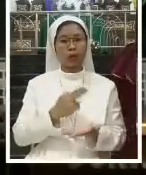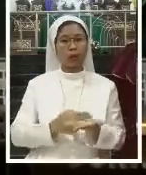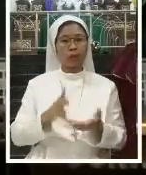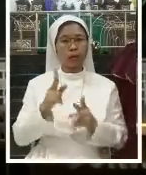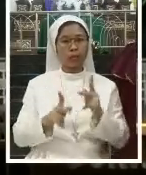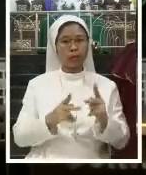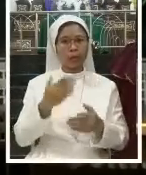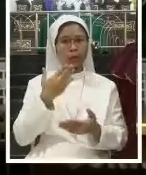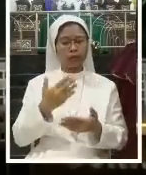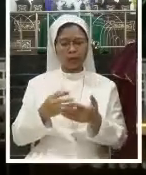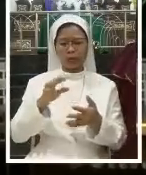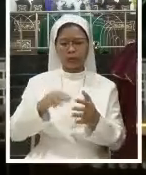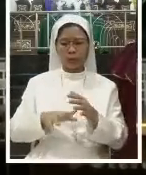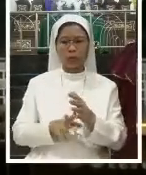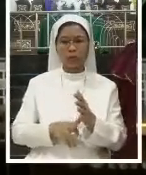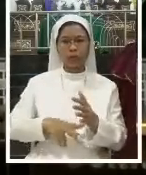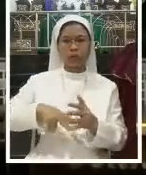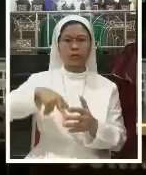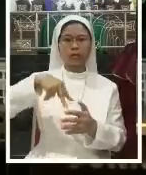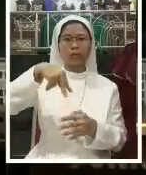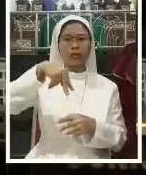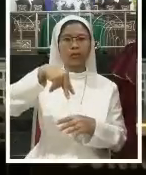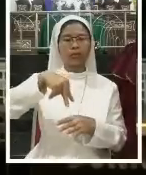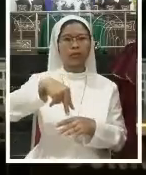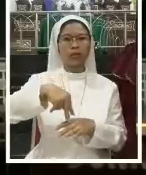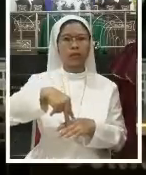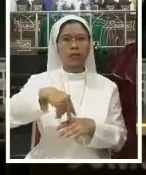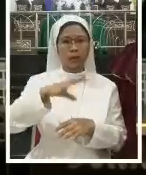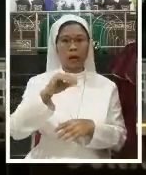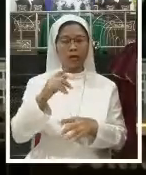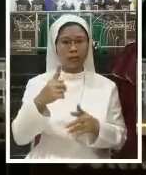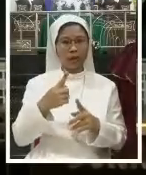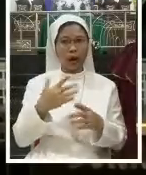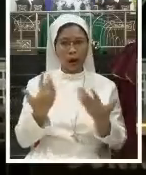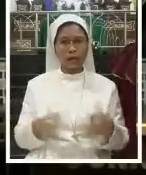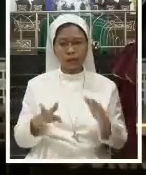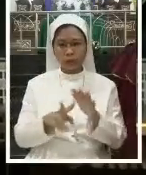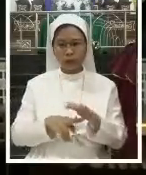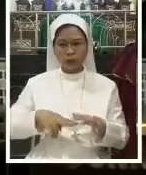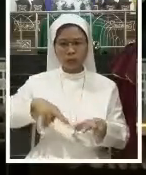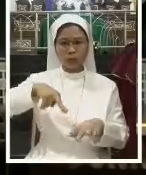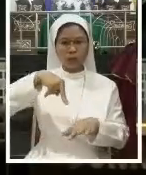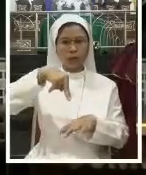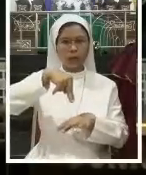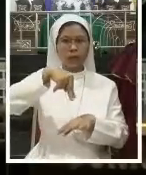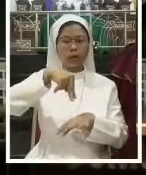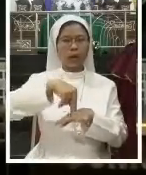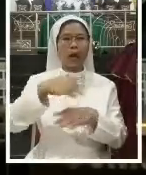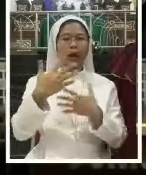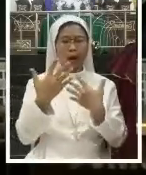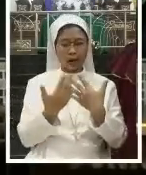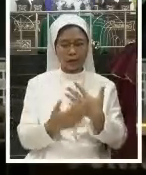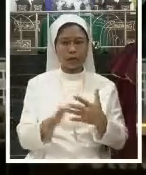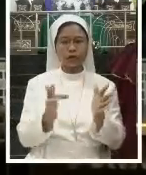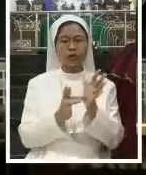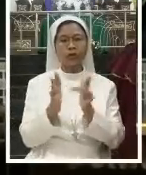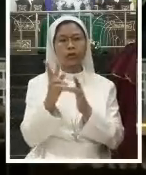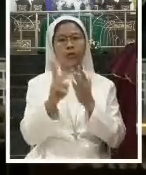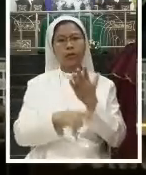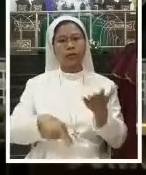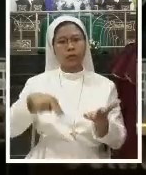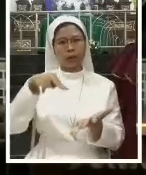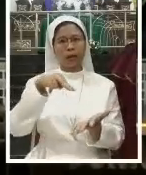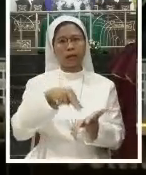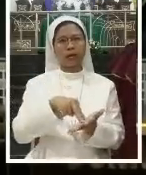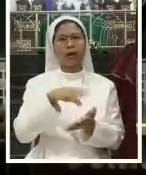napaturog, nagbangon. Pagluwas hali sa lulubngan, pagkatapos kan sa iyang pagkabuhay liwat,